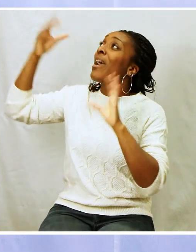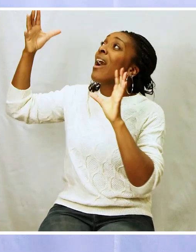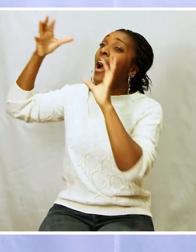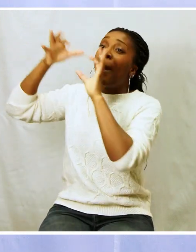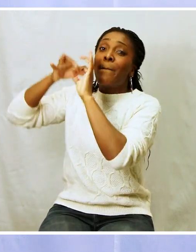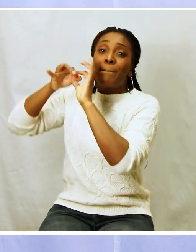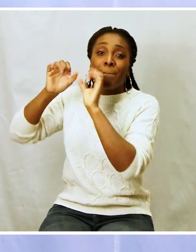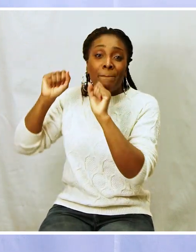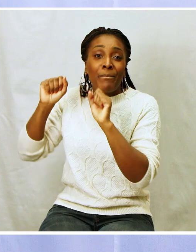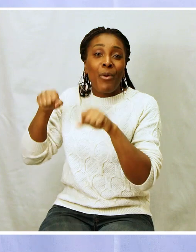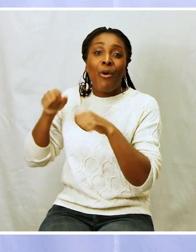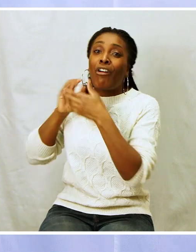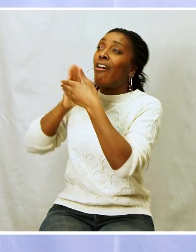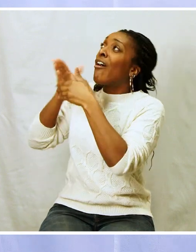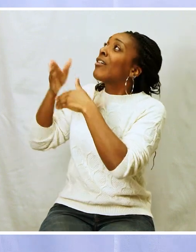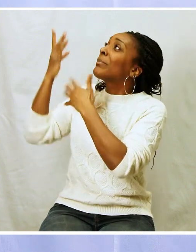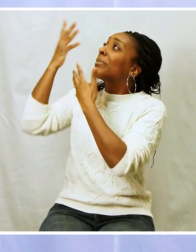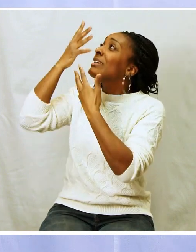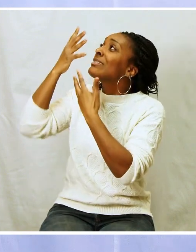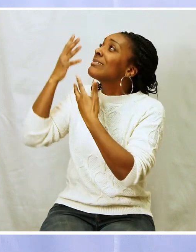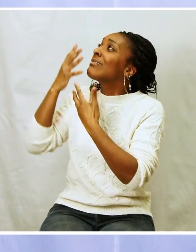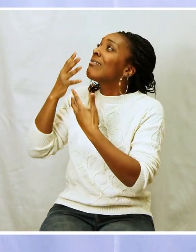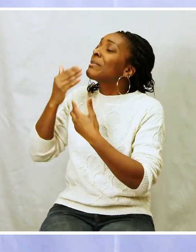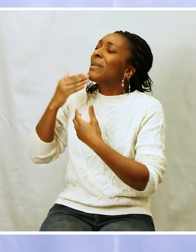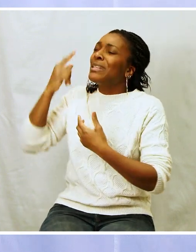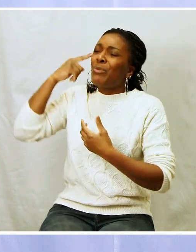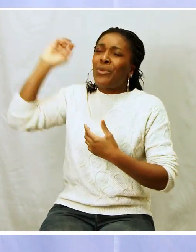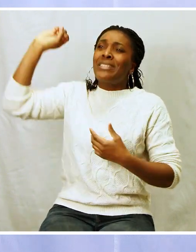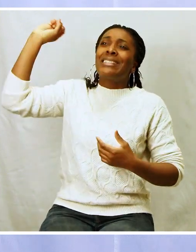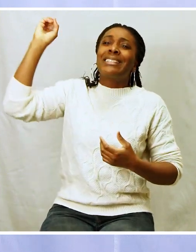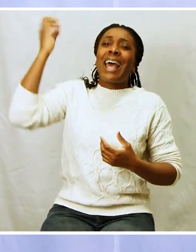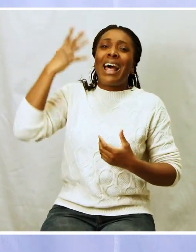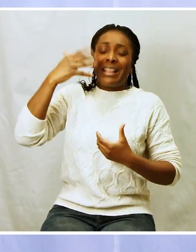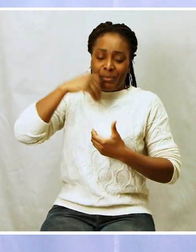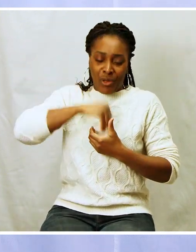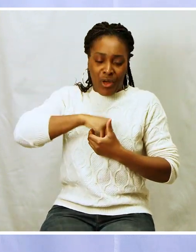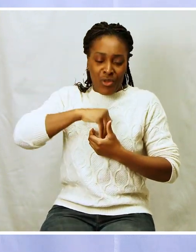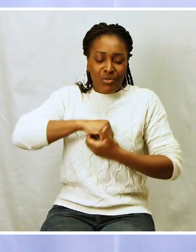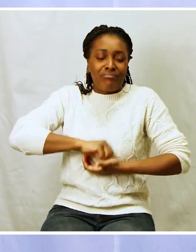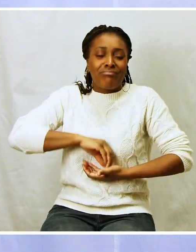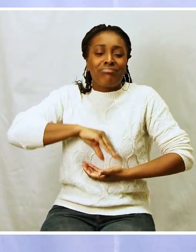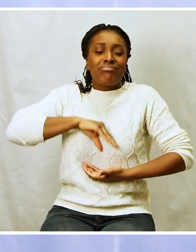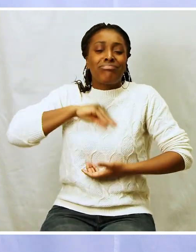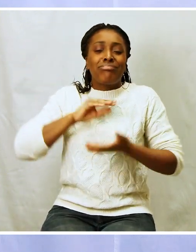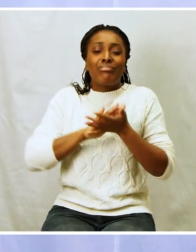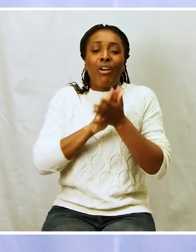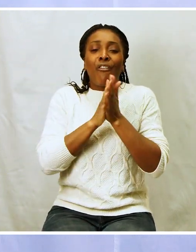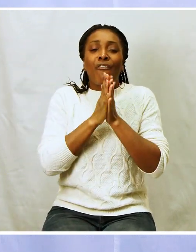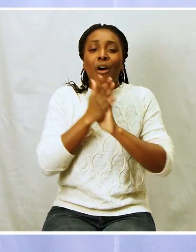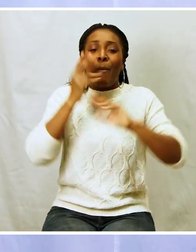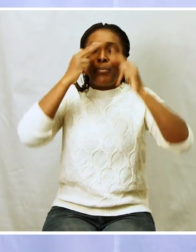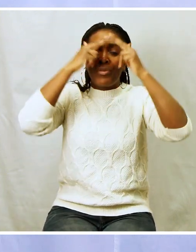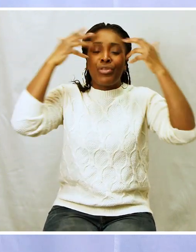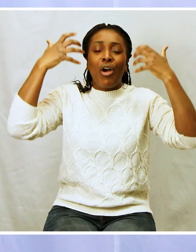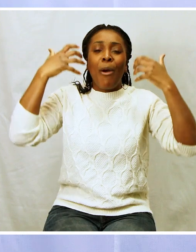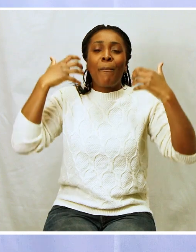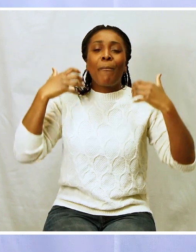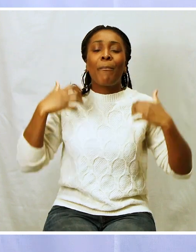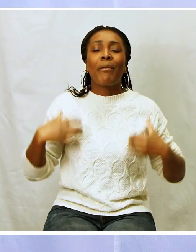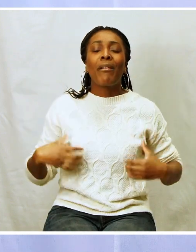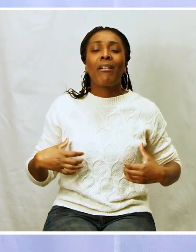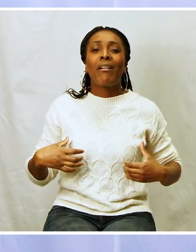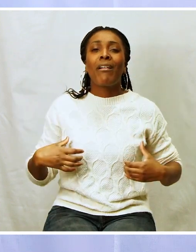dans la présence de Dieu. Merci, Seigneur, pour le Saint-Esprit qui est en nous et qui a fait de nous ton temple. Seigneur, je te loue pour cette communion